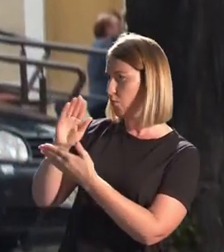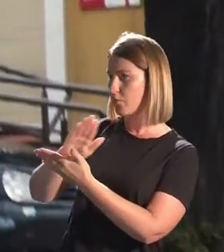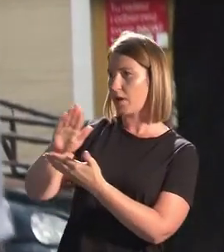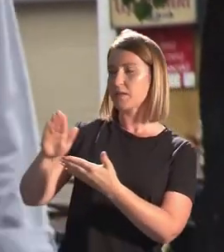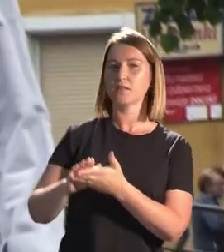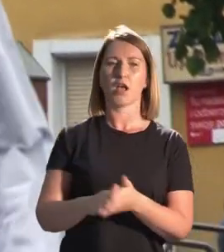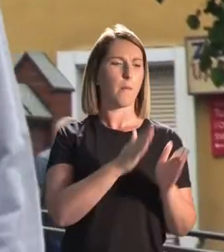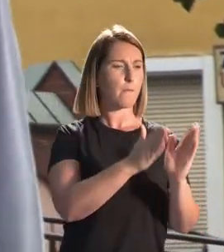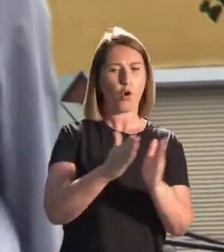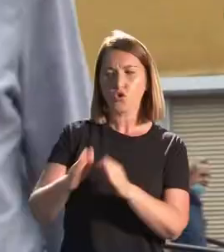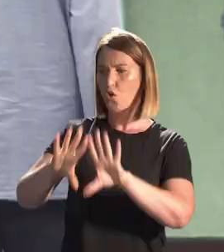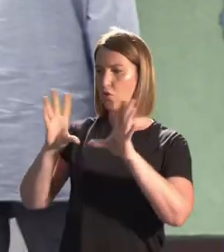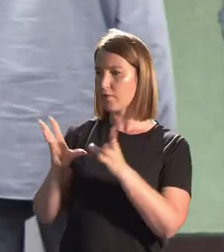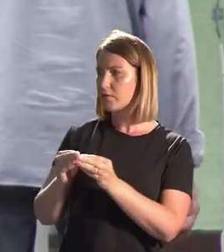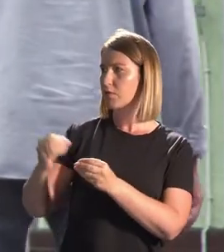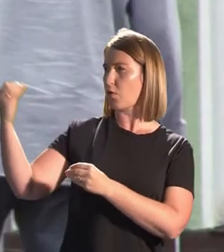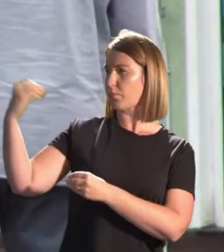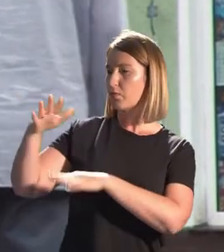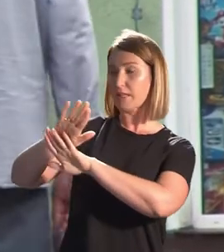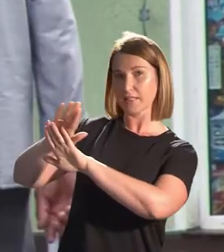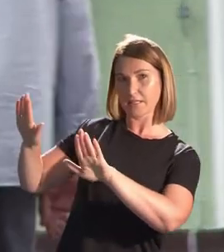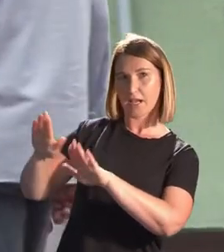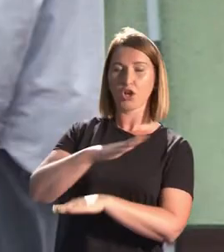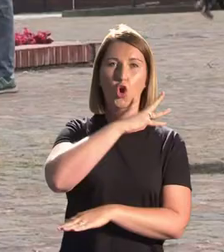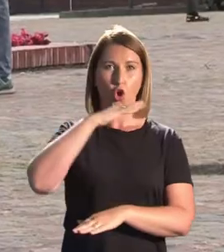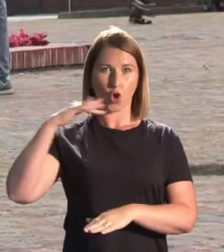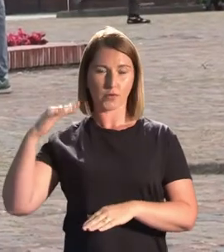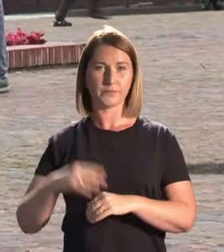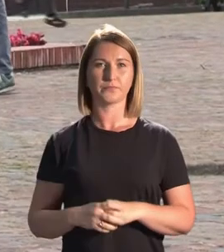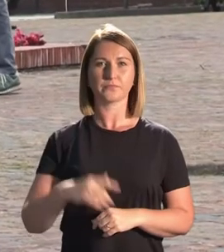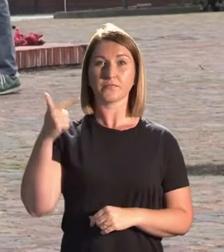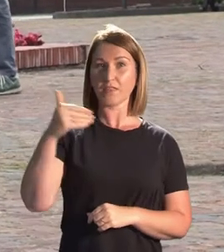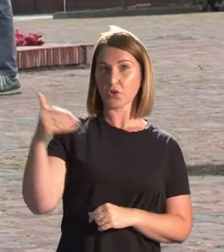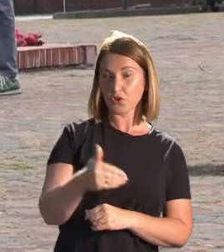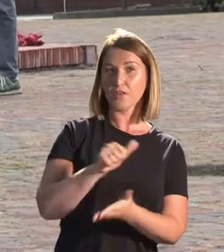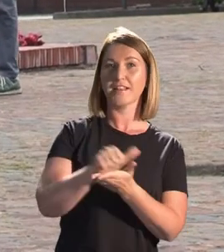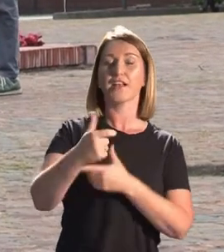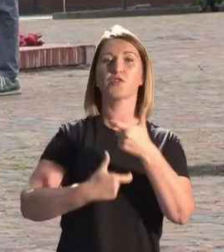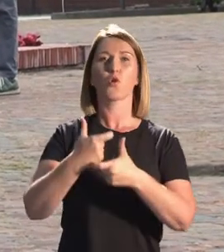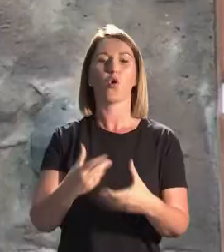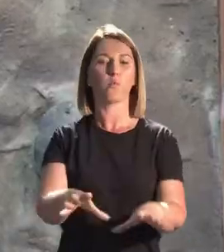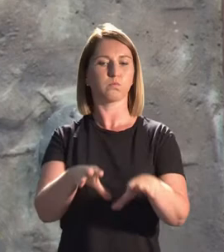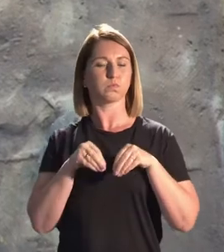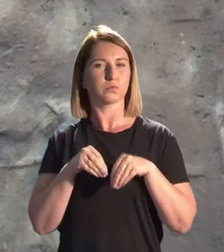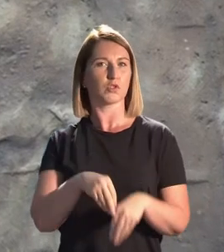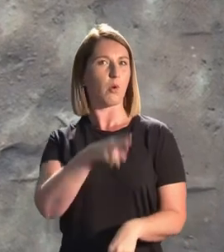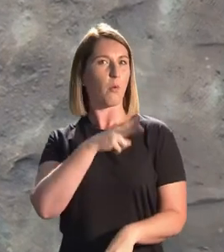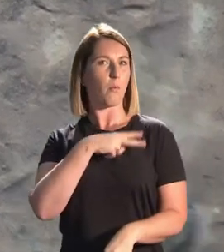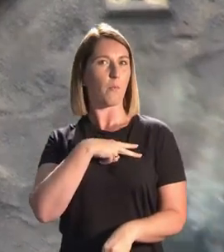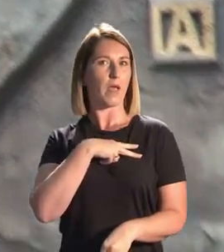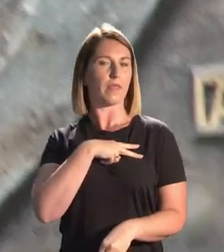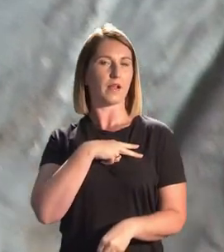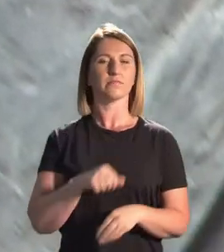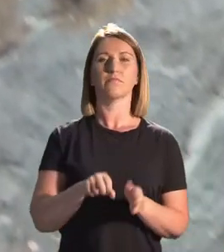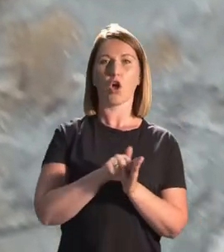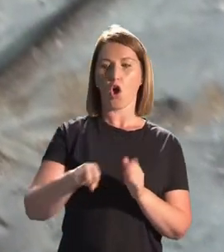formą, porządkiem, cieniami, wielowarstwowością, kolorem. W 2011 roku odznaczony medalem Zasłużony Kulturze